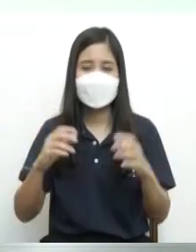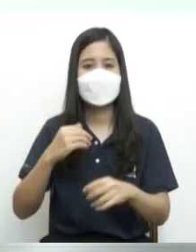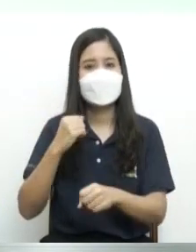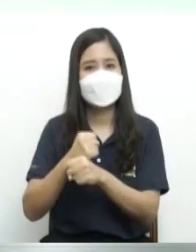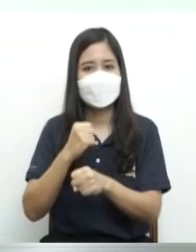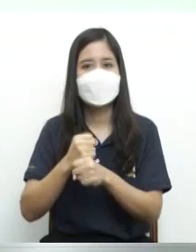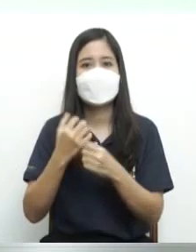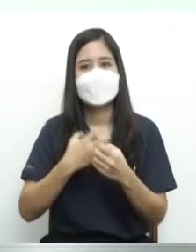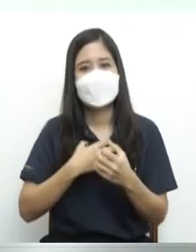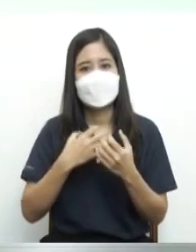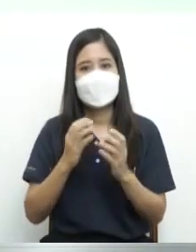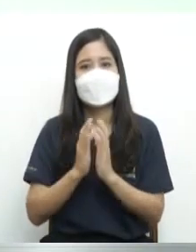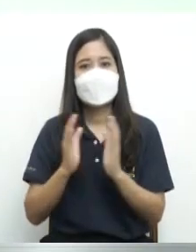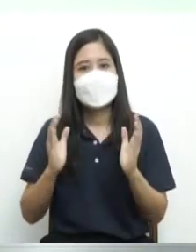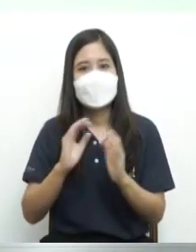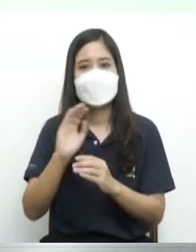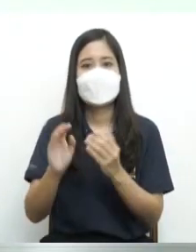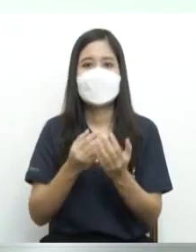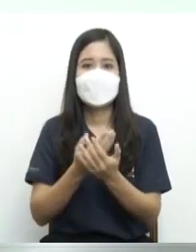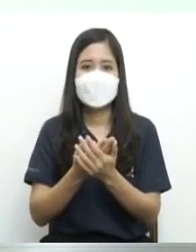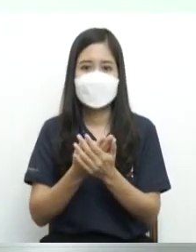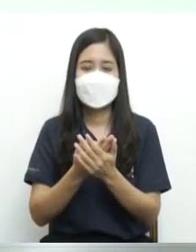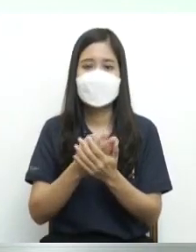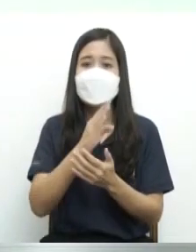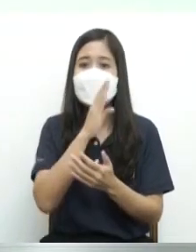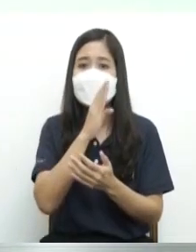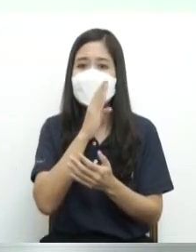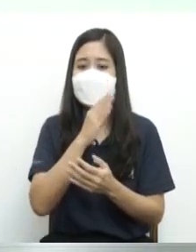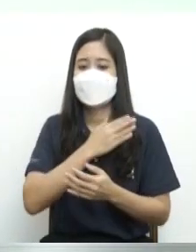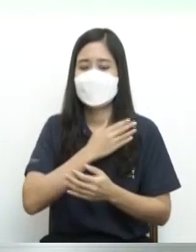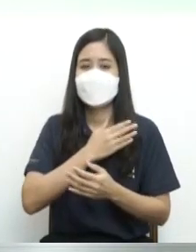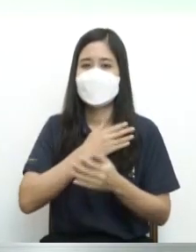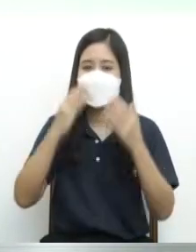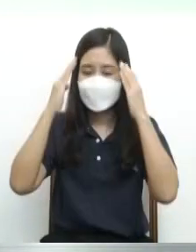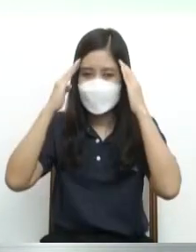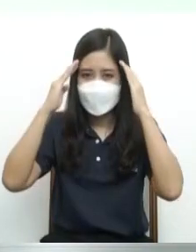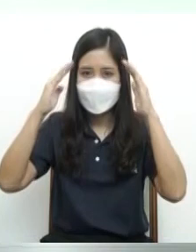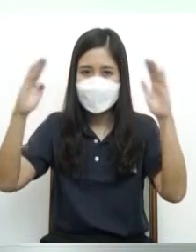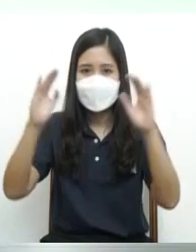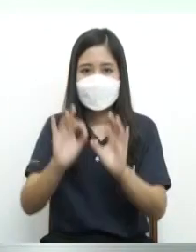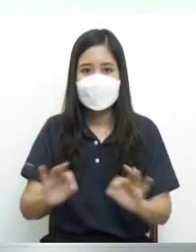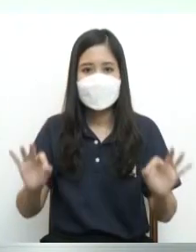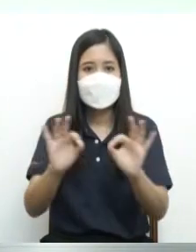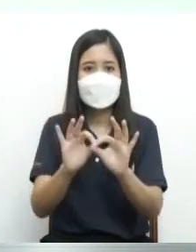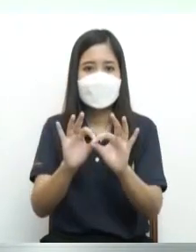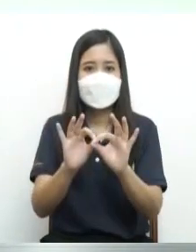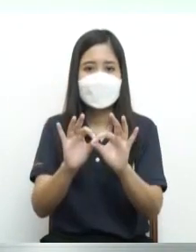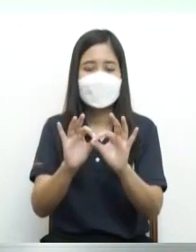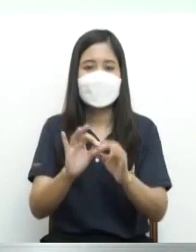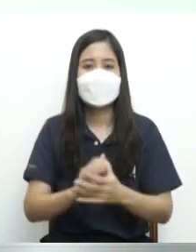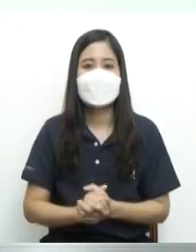คุณคนเหล่านั้นเป็นกลุ่มแรกเลยว่าถ้าท่านเหล่านั้นไม่ใช่ผมเยอะๆผมจะไม่มีประสบการณ์นั่นก็คือถ้าถามผมว่าหลักคืออะไรคือ